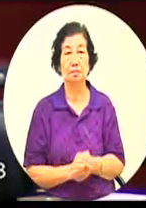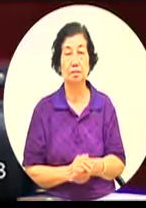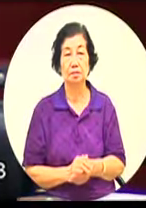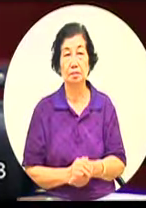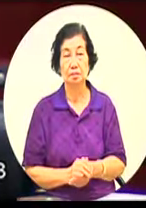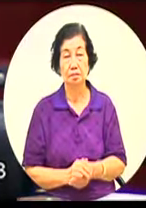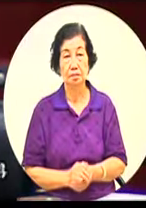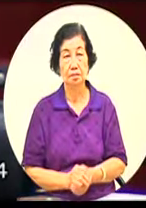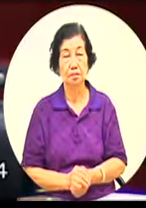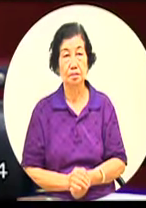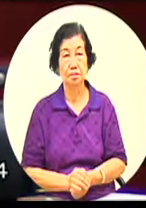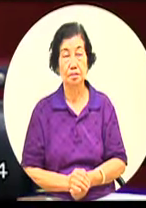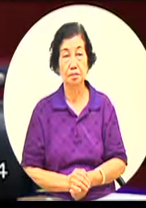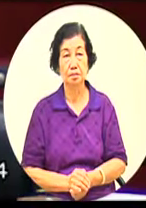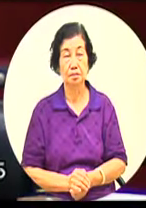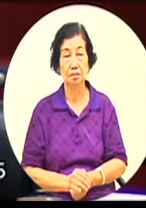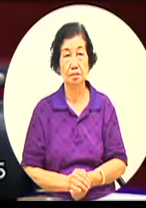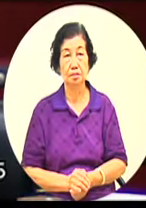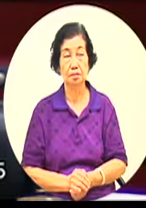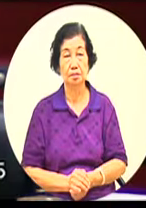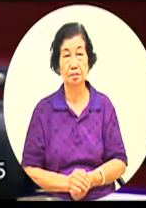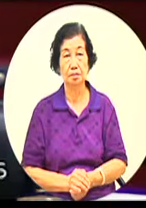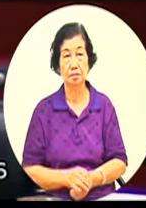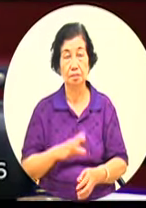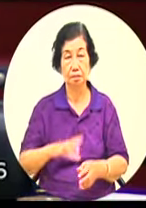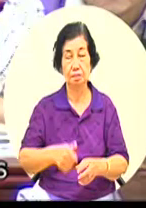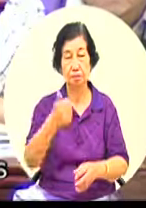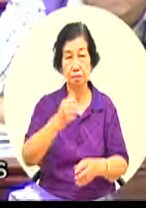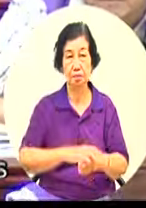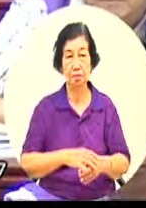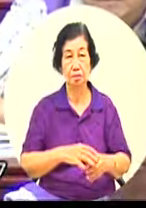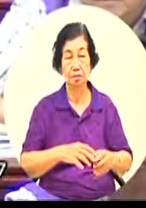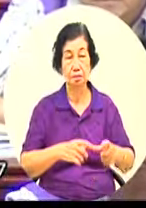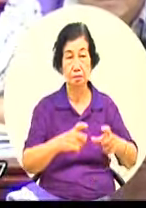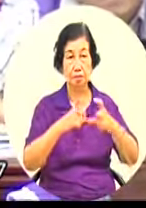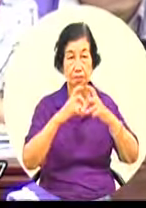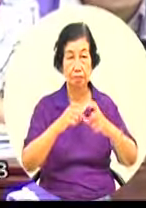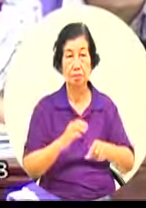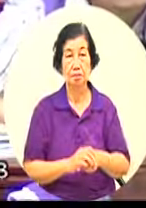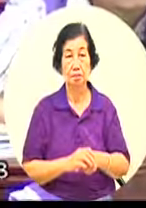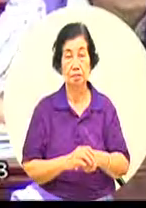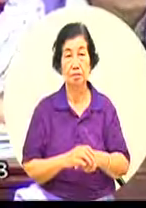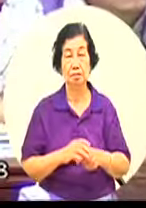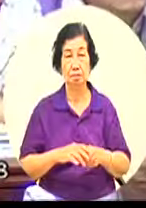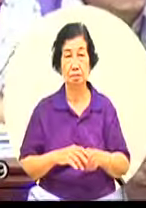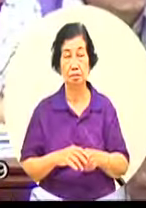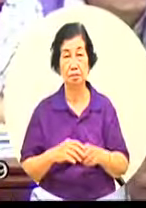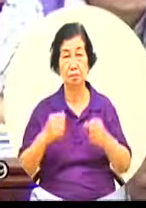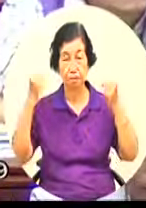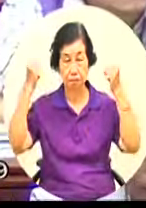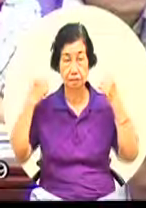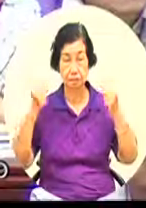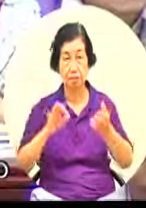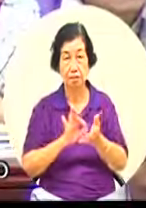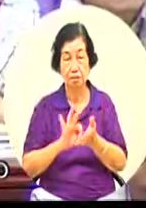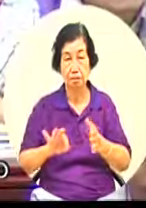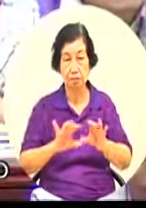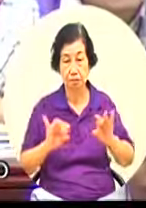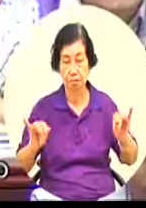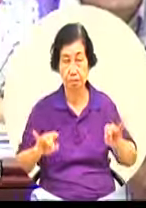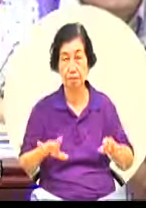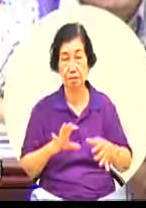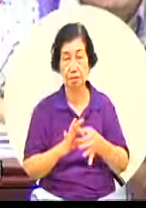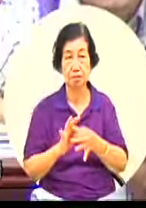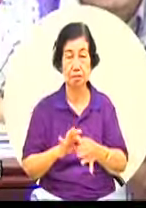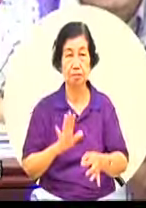答复。 处长，请回答。 是主席，还有谢谢这个议员对我们这个体育用地的一个关心哈。那